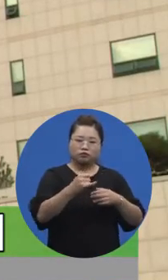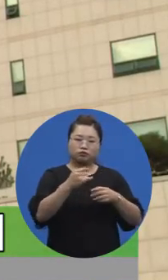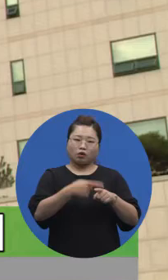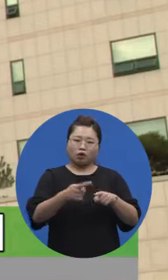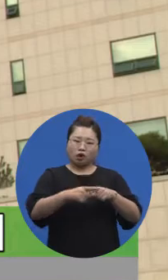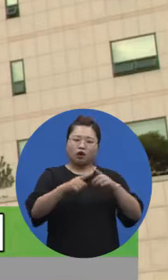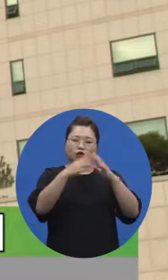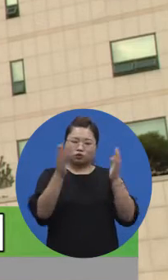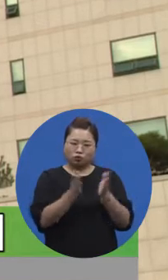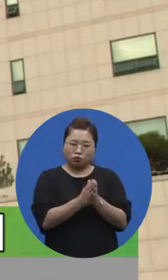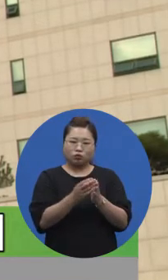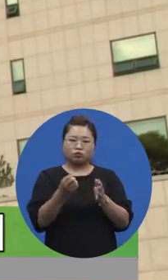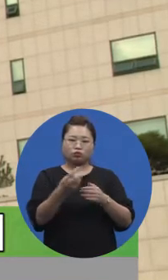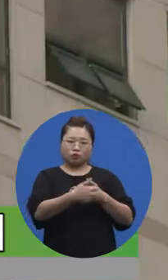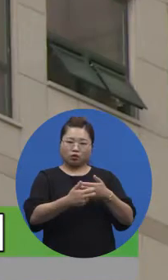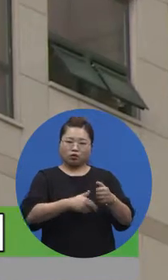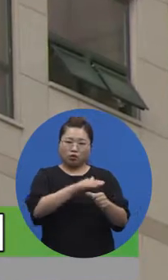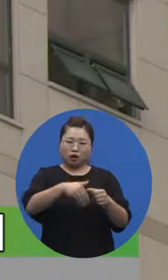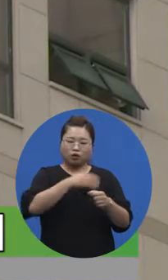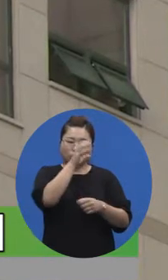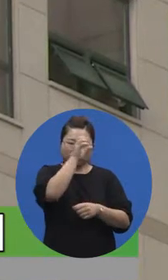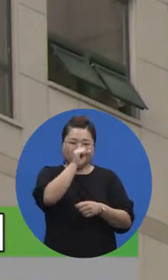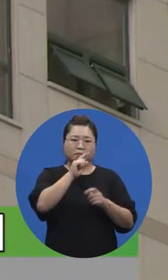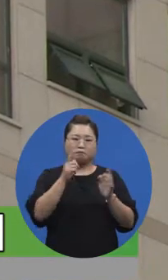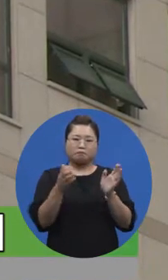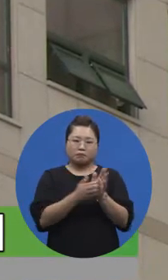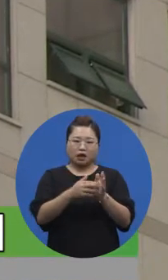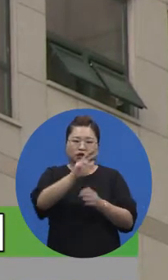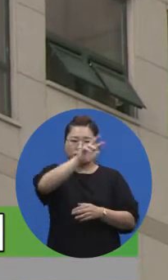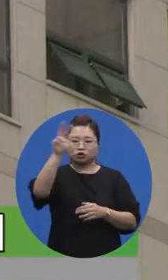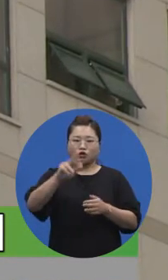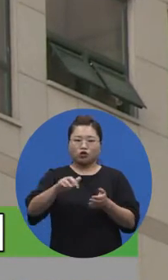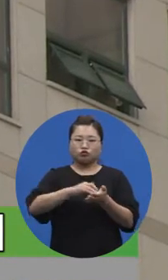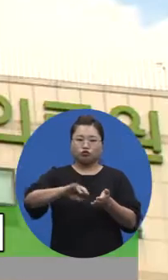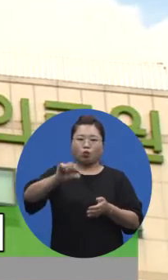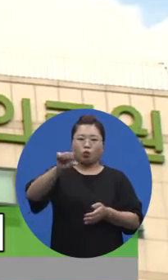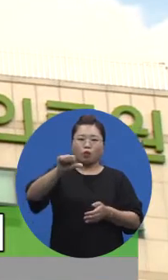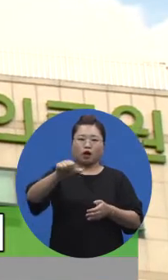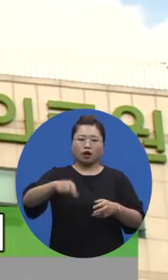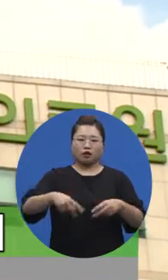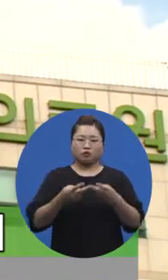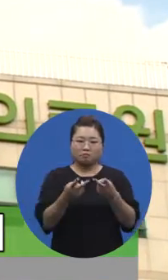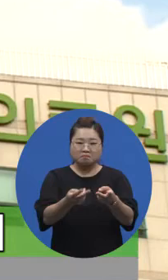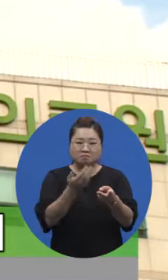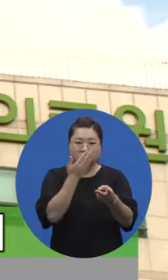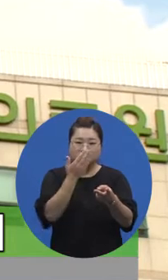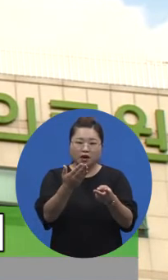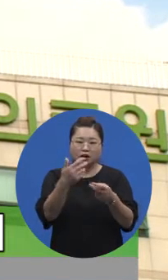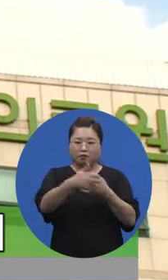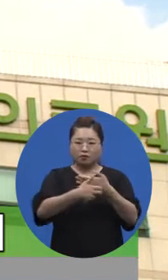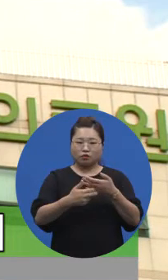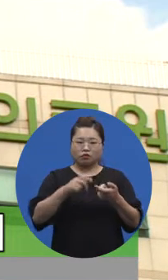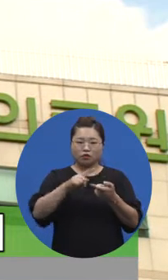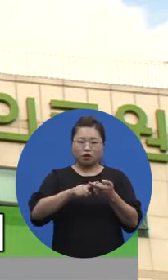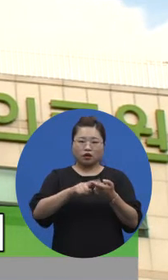점수를 받았습니다. 이번 평가는 전국 500병상 이상 종합병원 92개소를